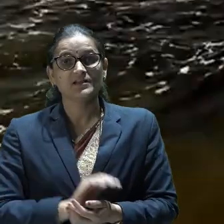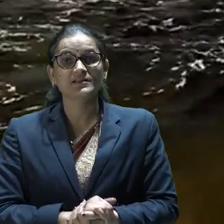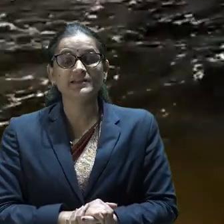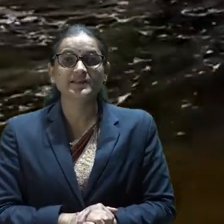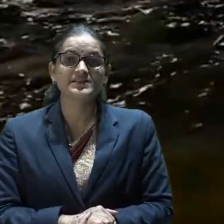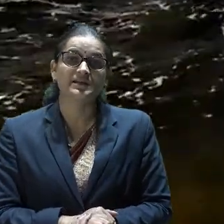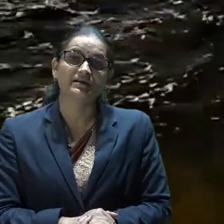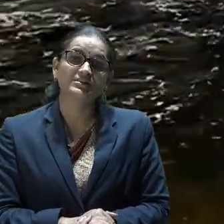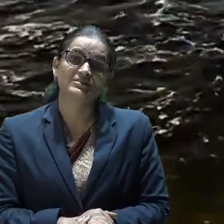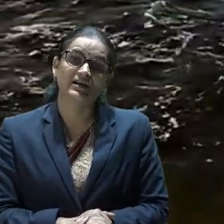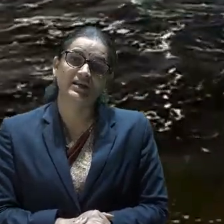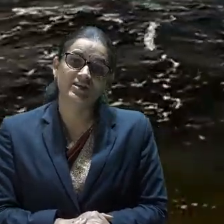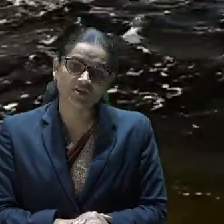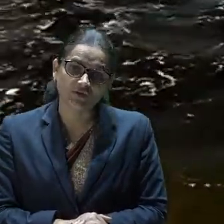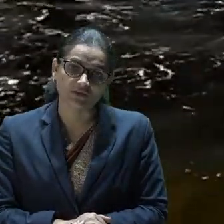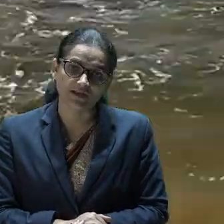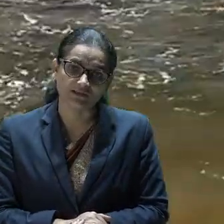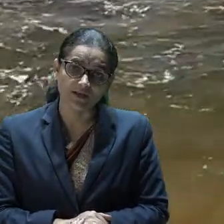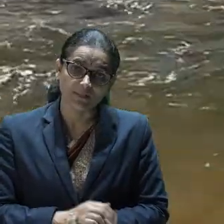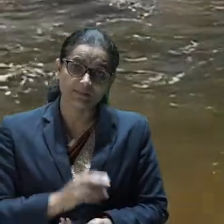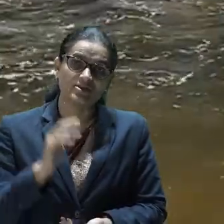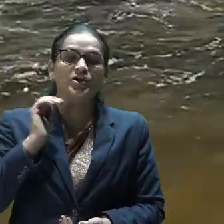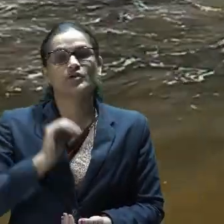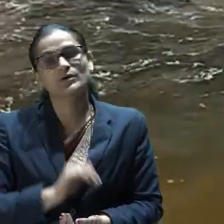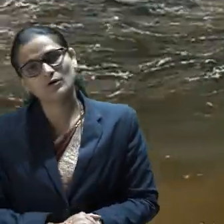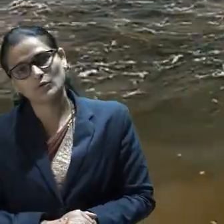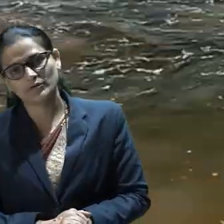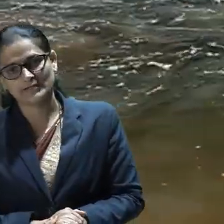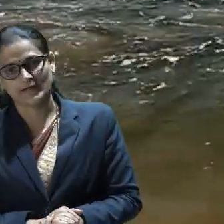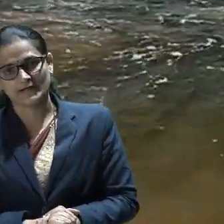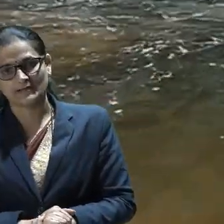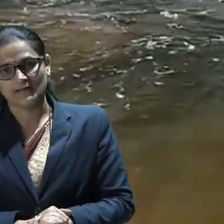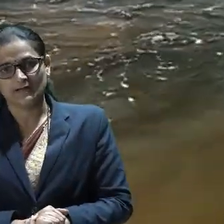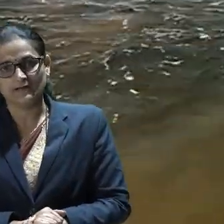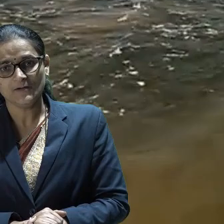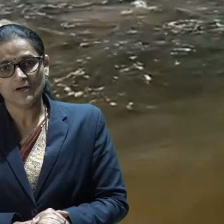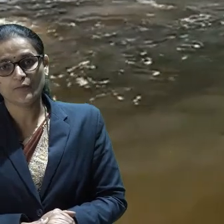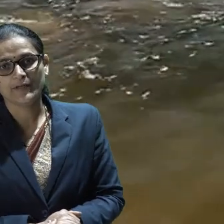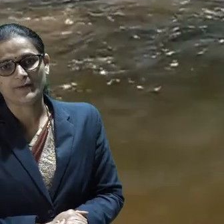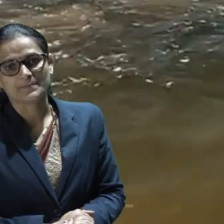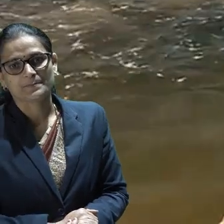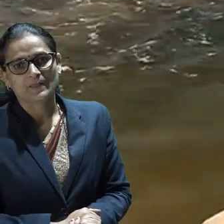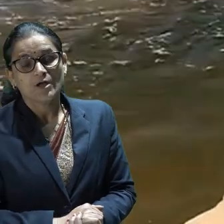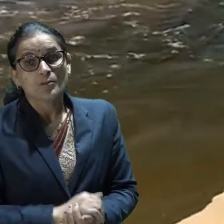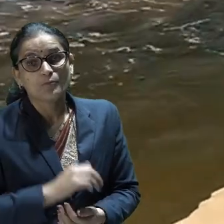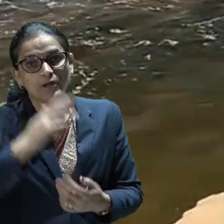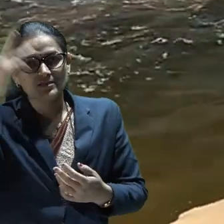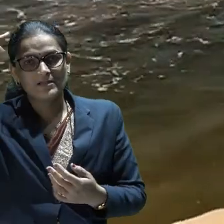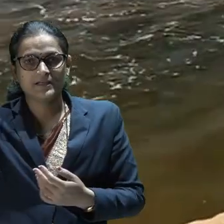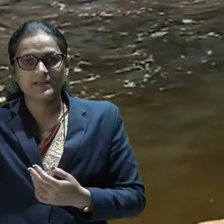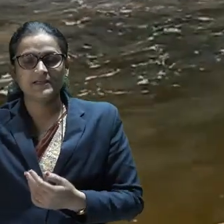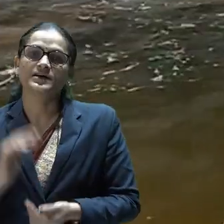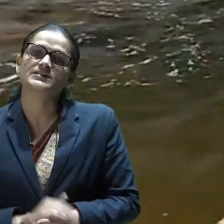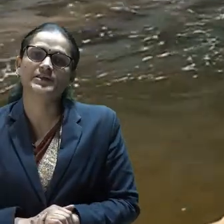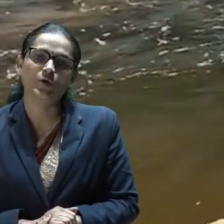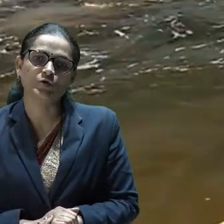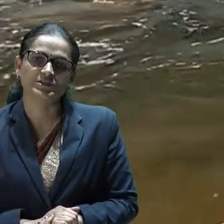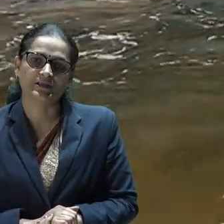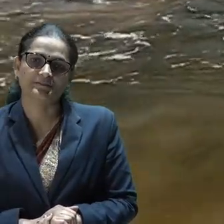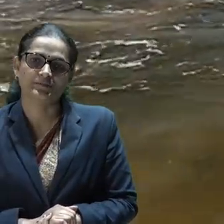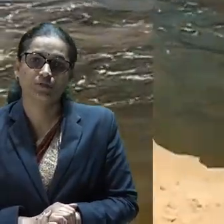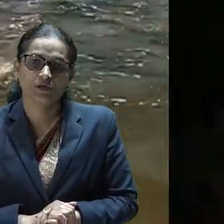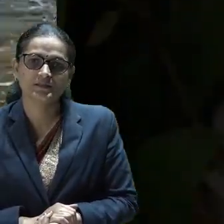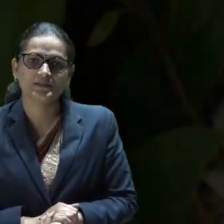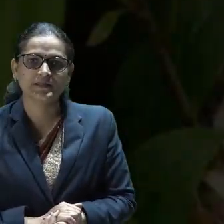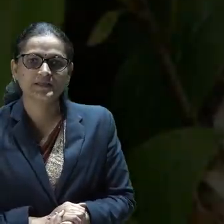मला नदी आणि सागर जगायला शिकवत आहेत, प्रेमाची आठवण करून देत आहेत. पुढे पहा, बुलंद तरीही असे